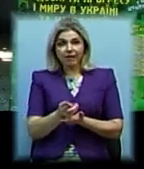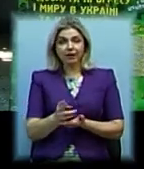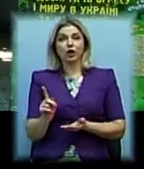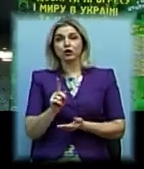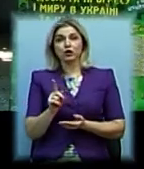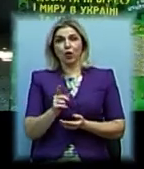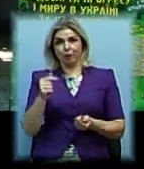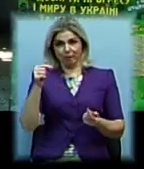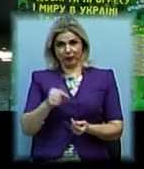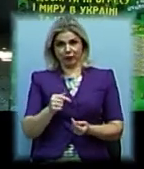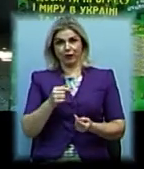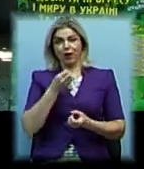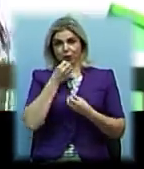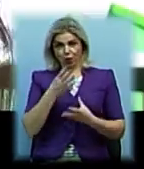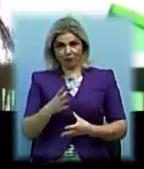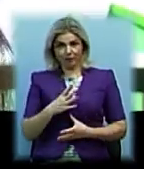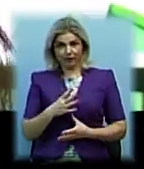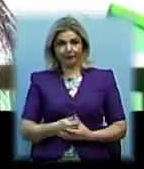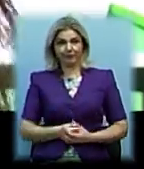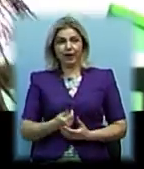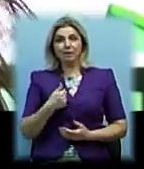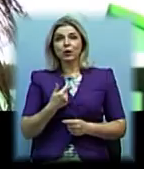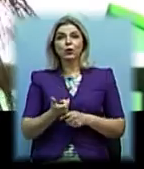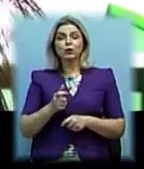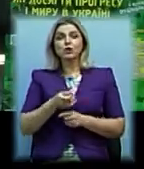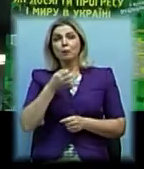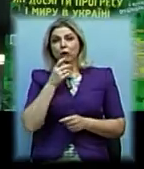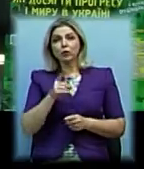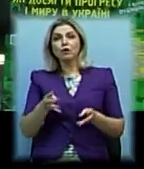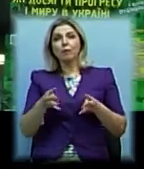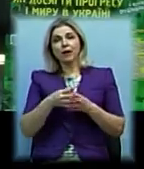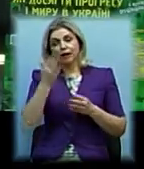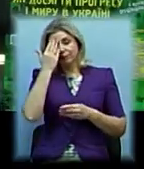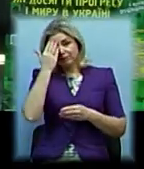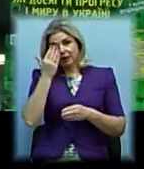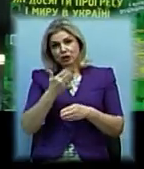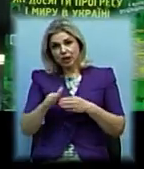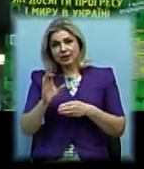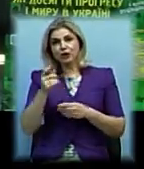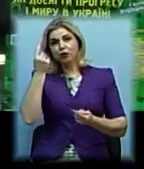воно хоч підійшло добре. Мені дуже подобається, що поєднується інтелектуальна частина з